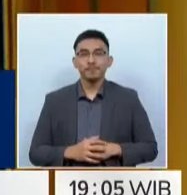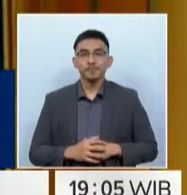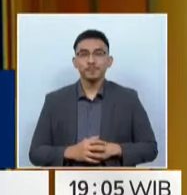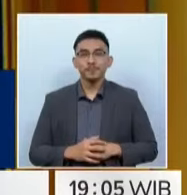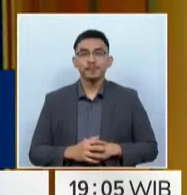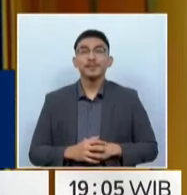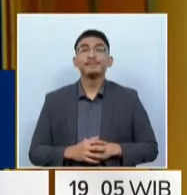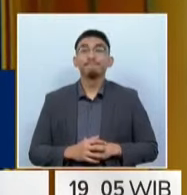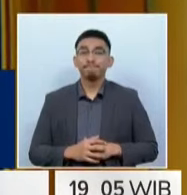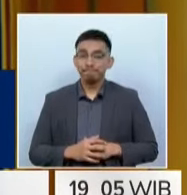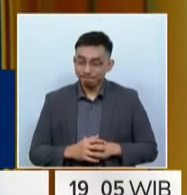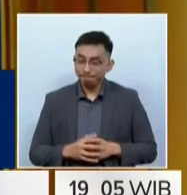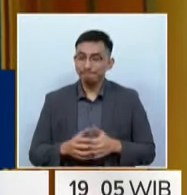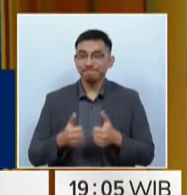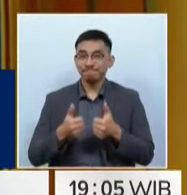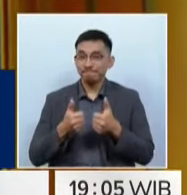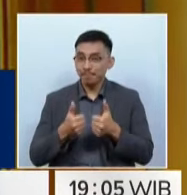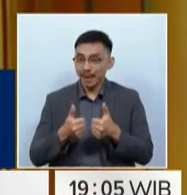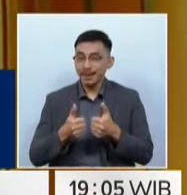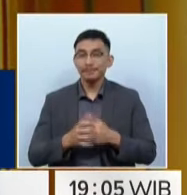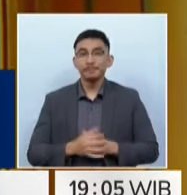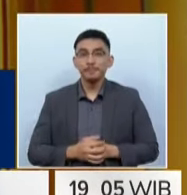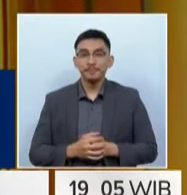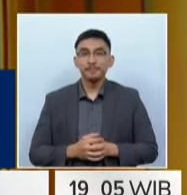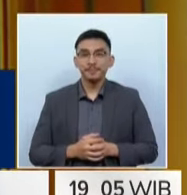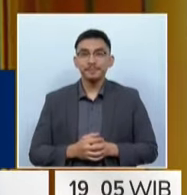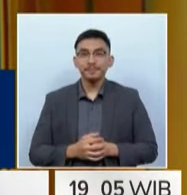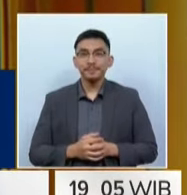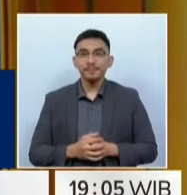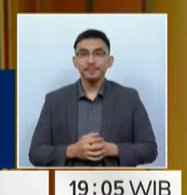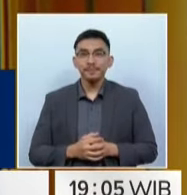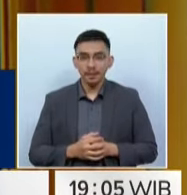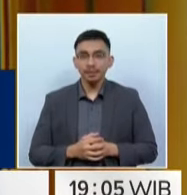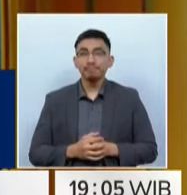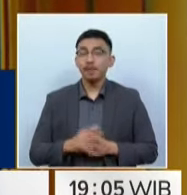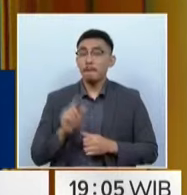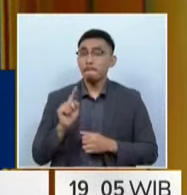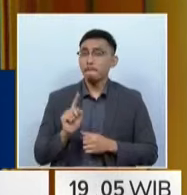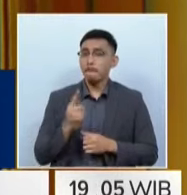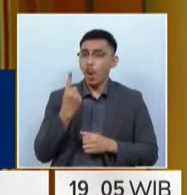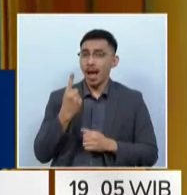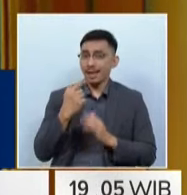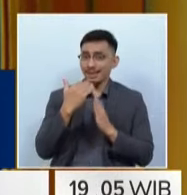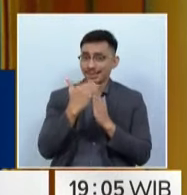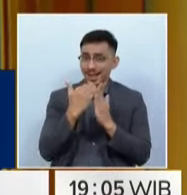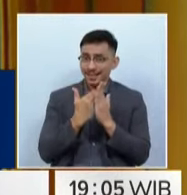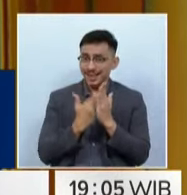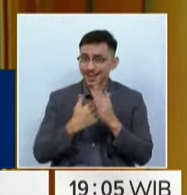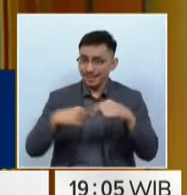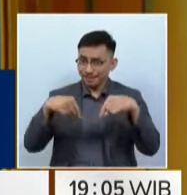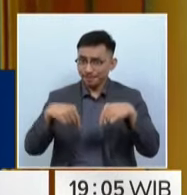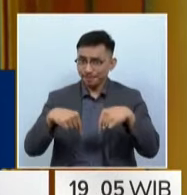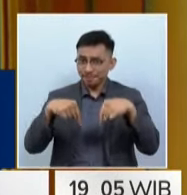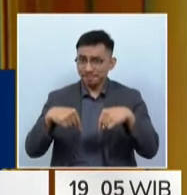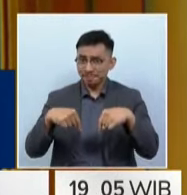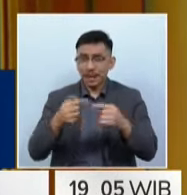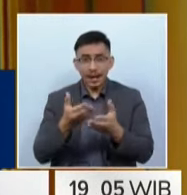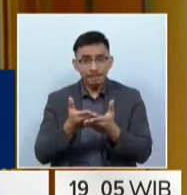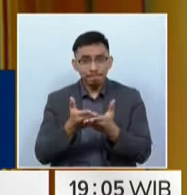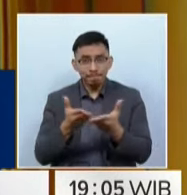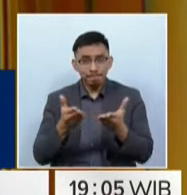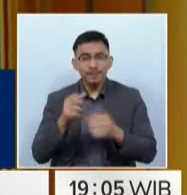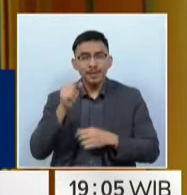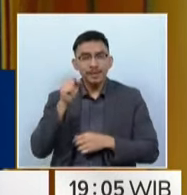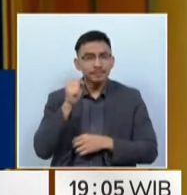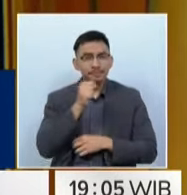baik dan untuk mengawali acara bersama-sama kepada seluruh hadirin untuk menyanyikan lagu